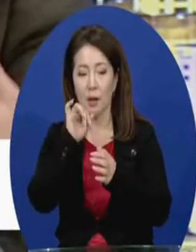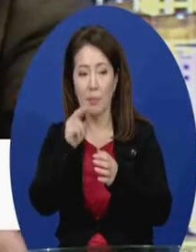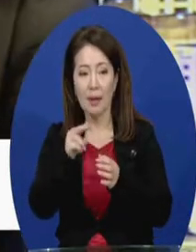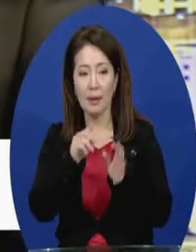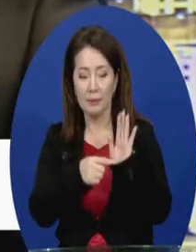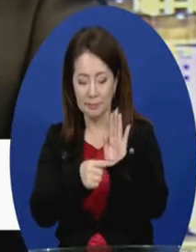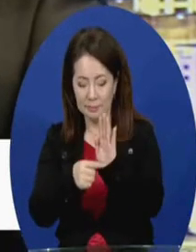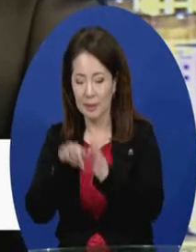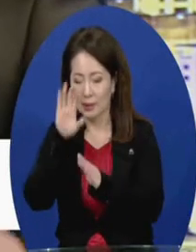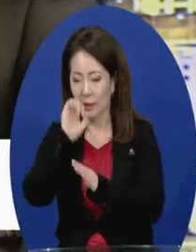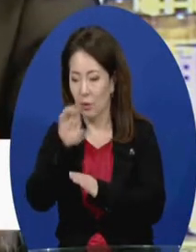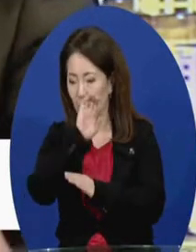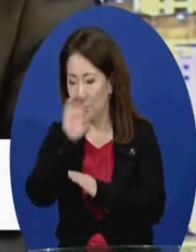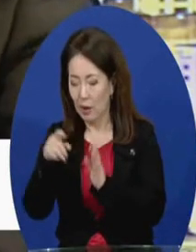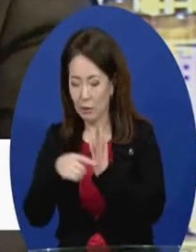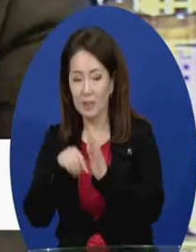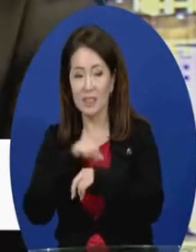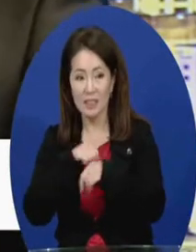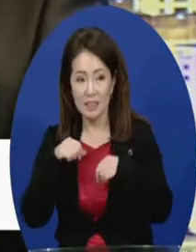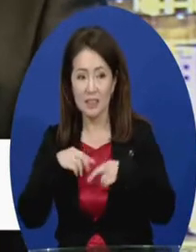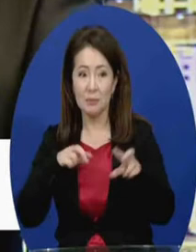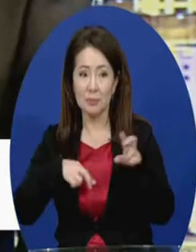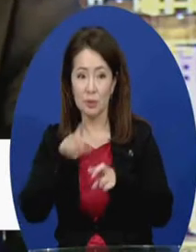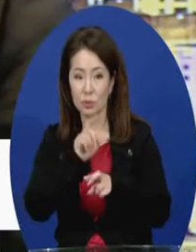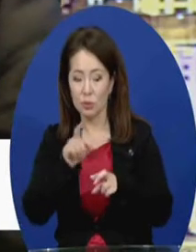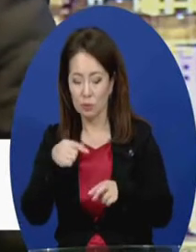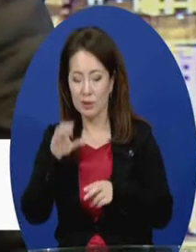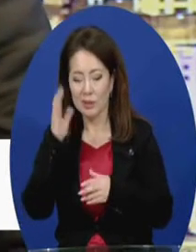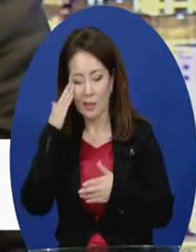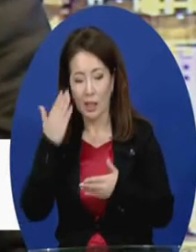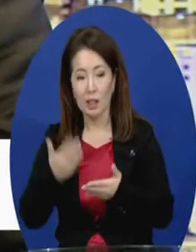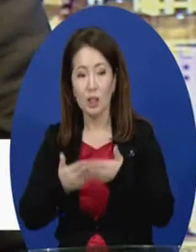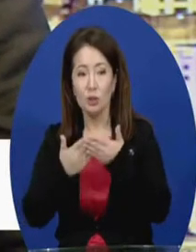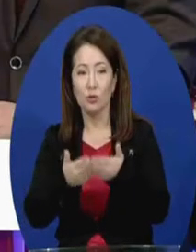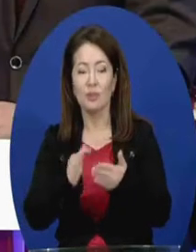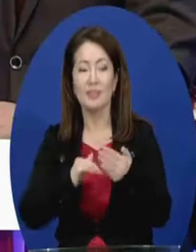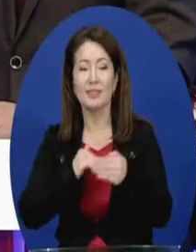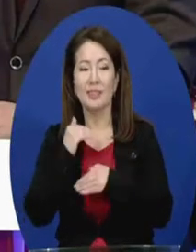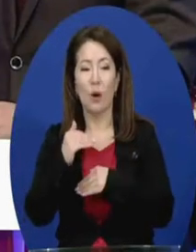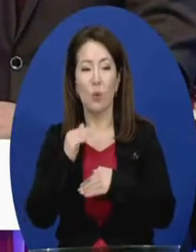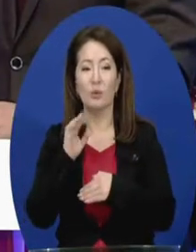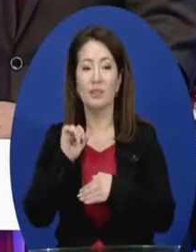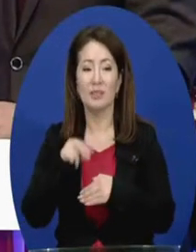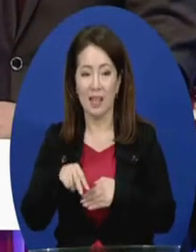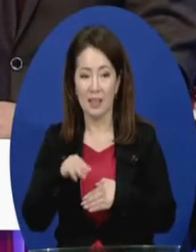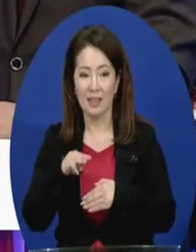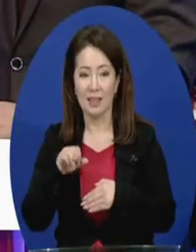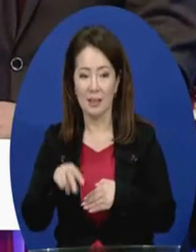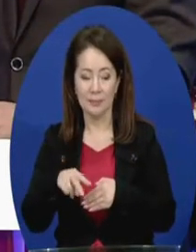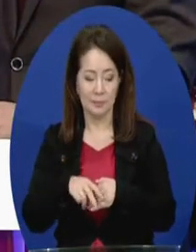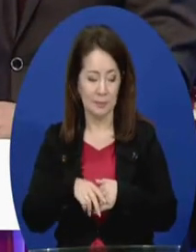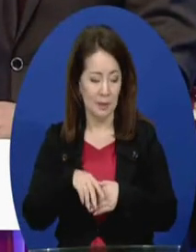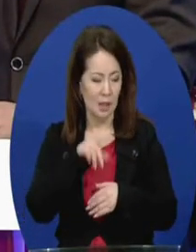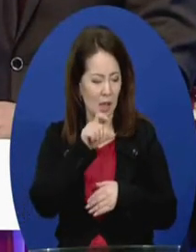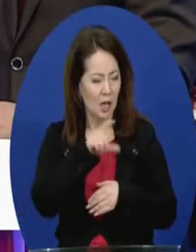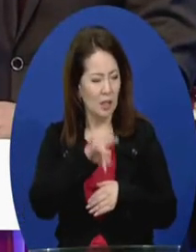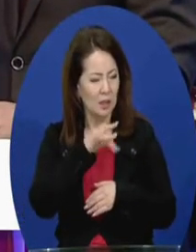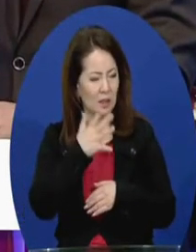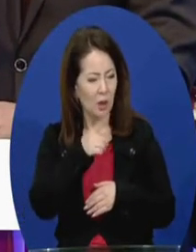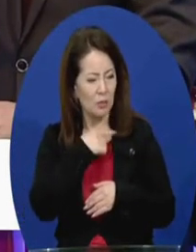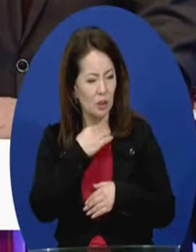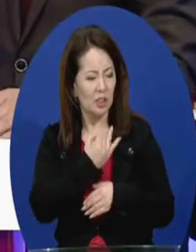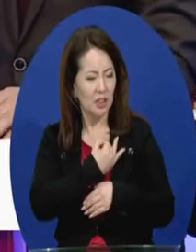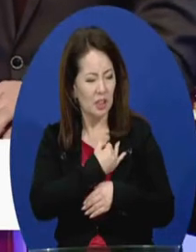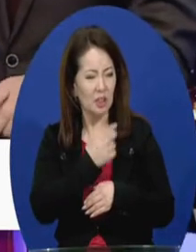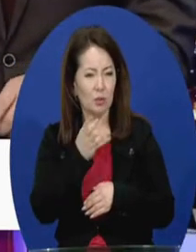банкуудад, за санхүүгийн байгууллагуудад, иргэдэд, бизнес эрхлэгчдэд санал болгож байгаагаараа дав. Эрдэнэс 5 толгойд итгэж бонд авах